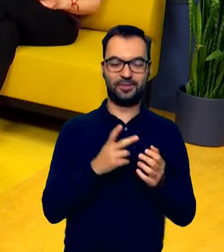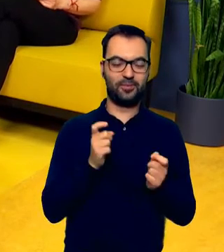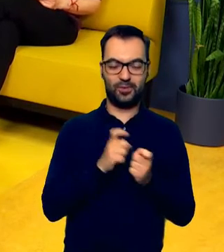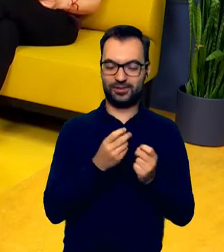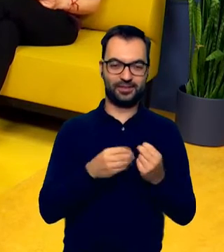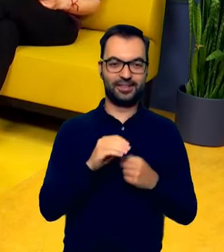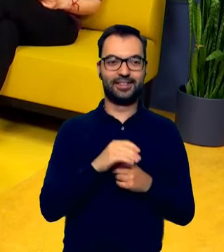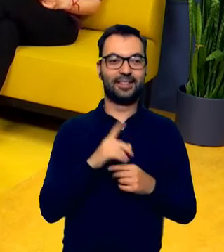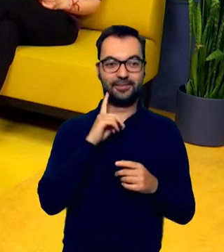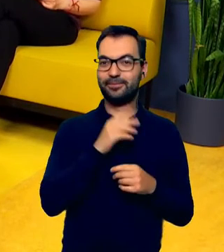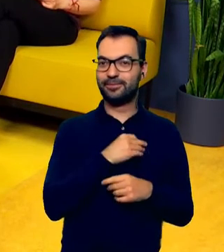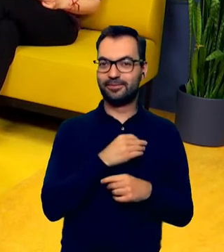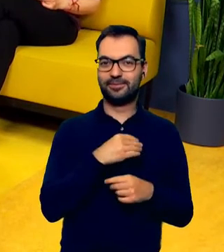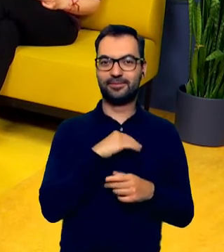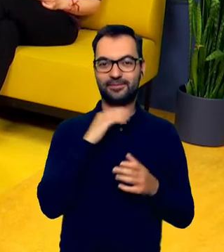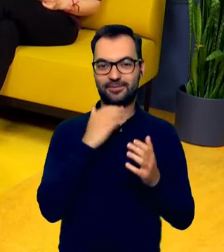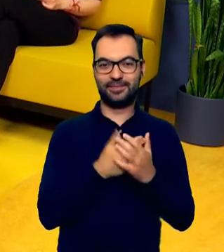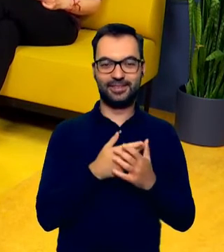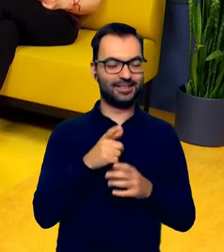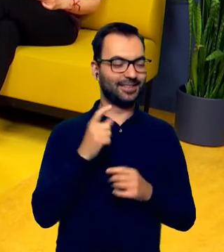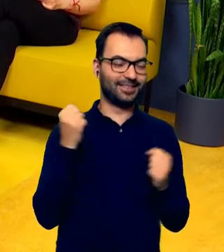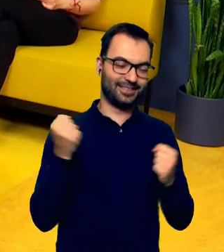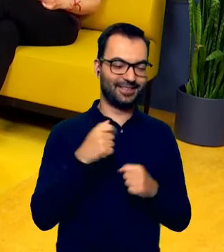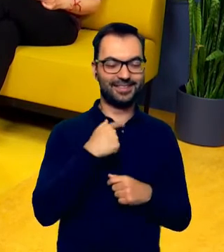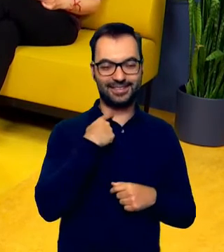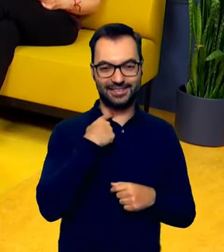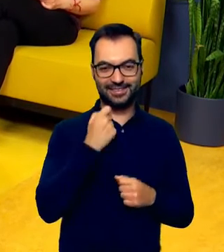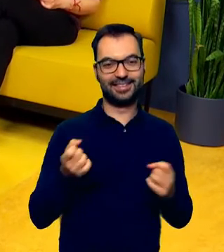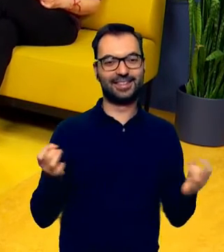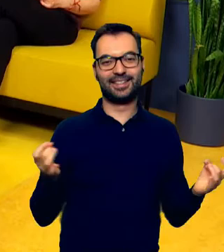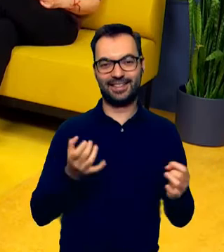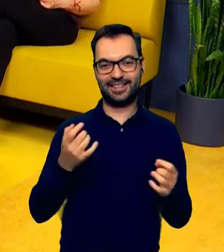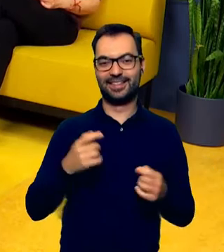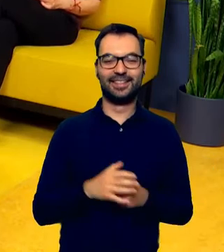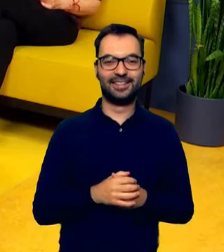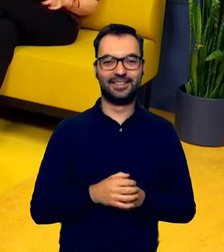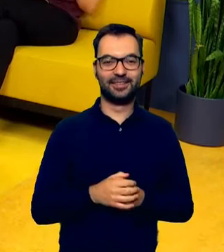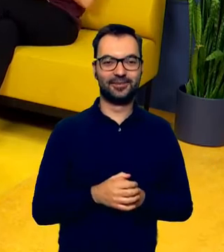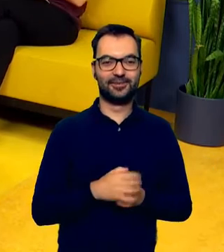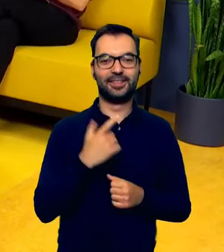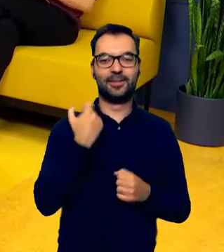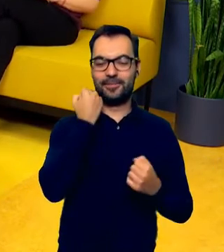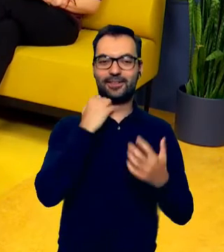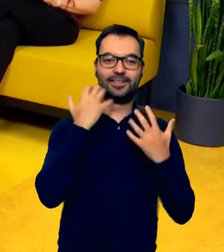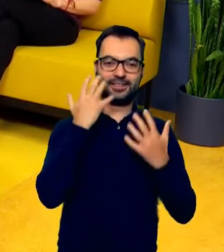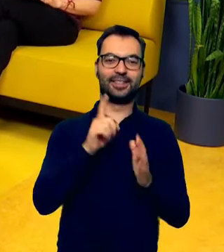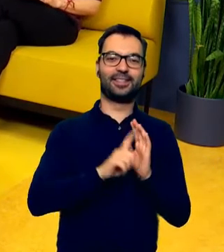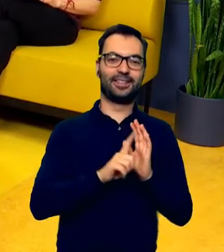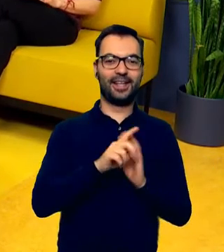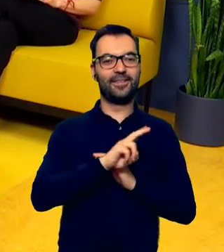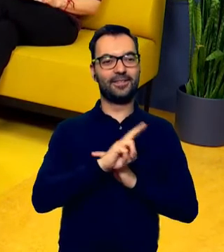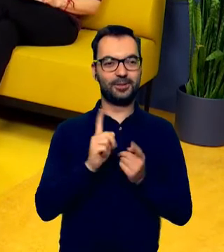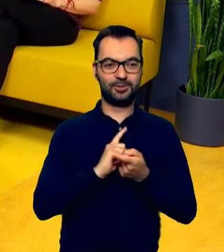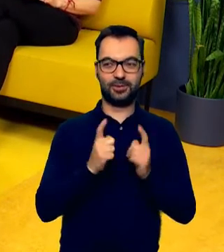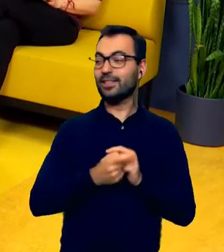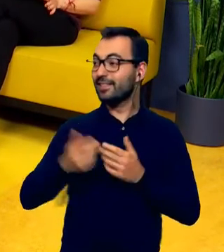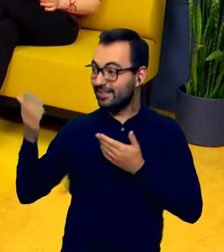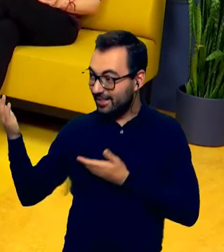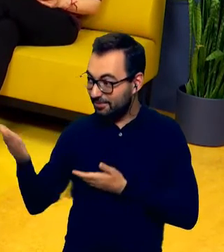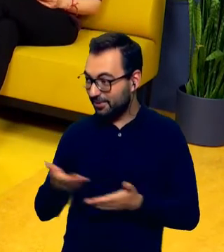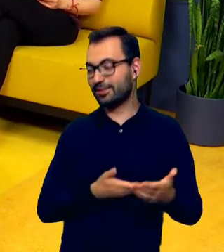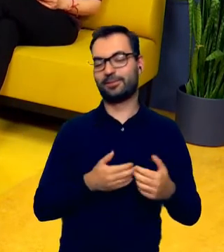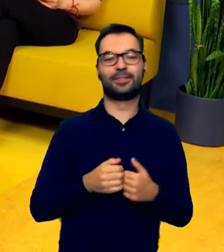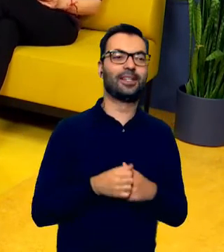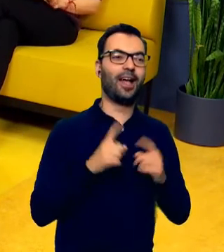punktów. Szczerze, nie słyszałam tak przezabawnej gry w Co mnie boli jeszcze nigdy i bardzo chciałabym chodzić na te wasze spotkania towarzyskie.